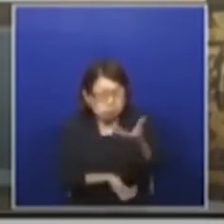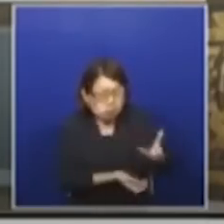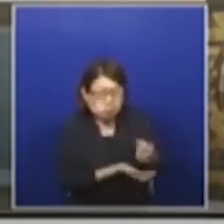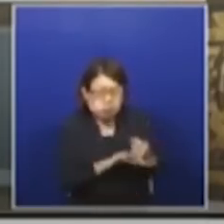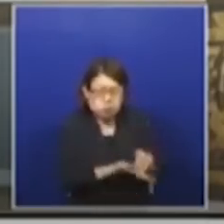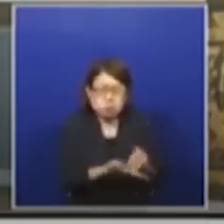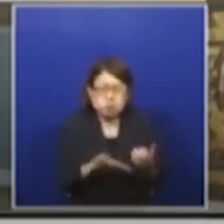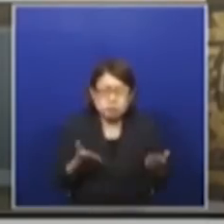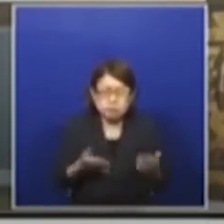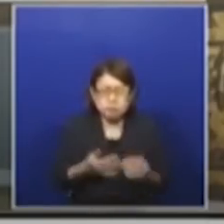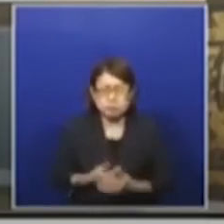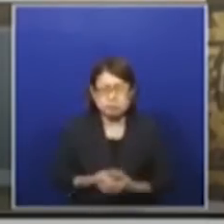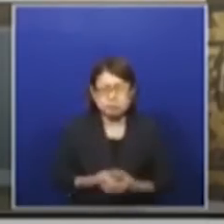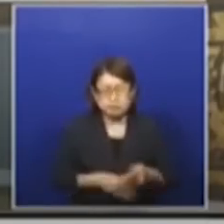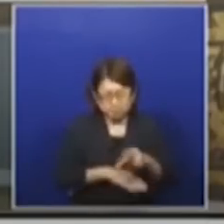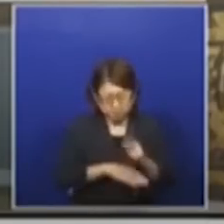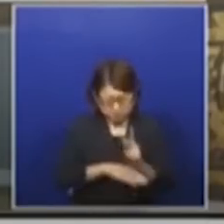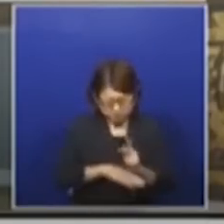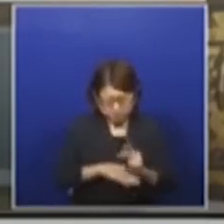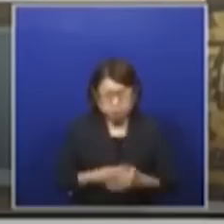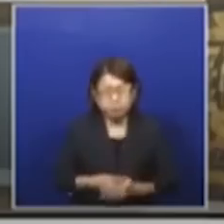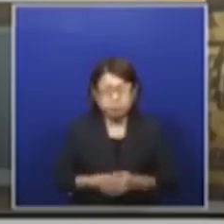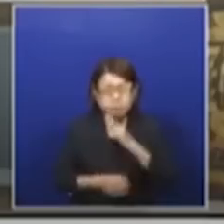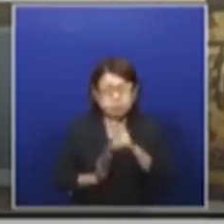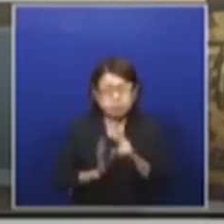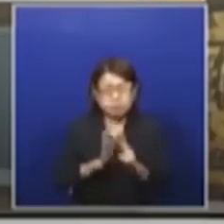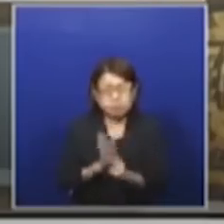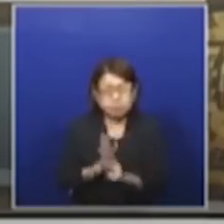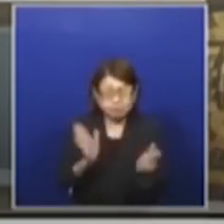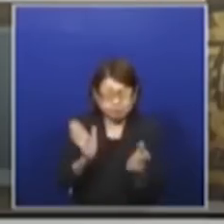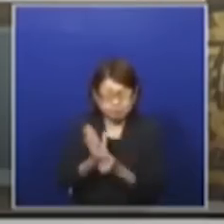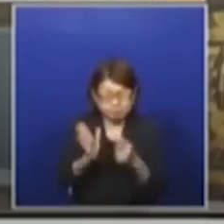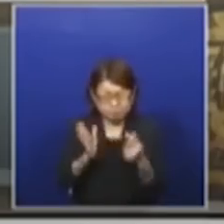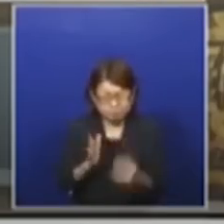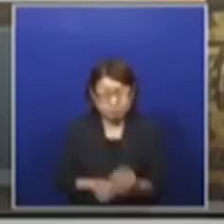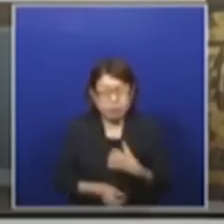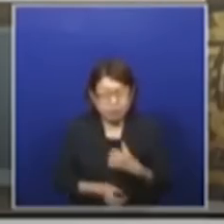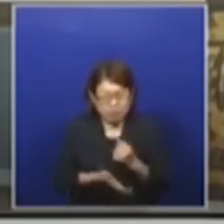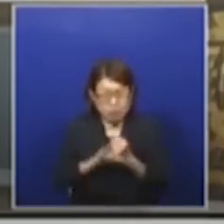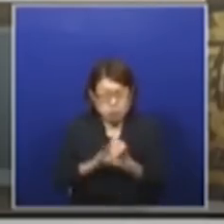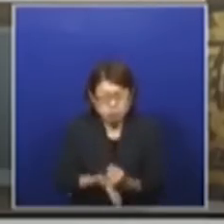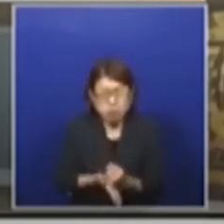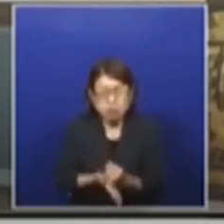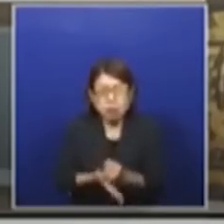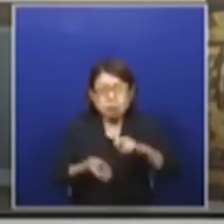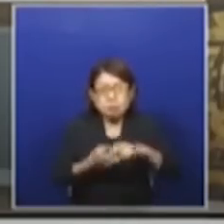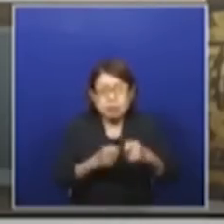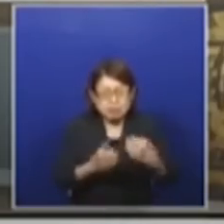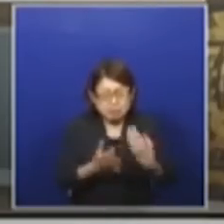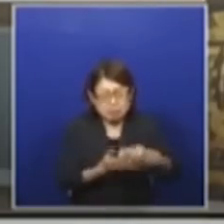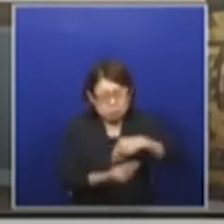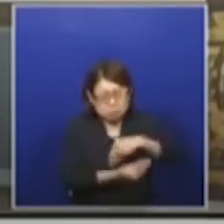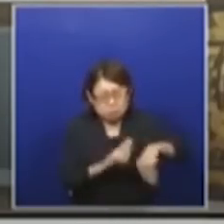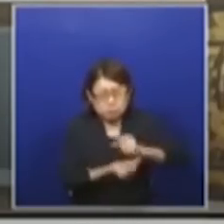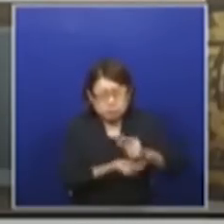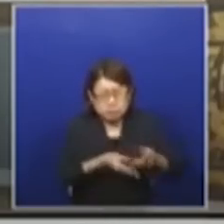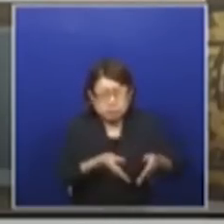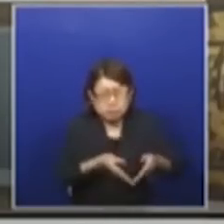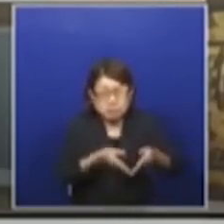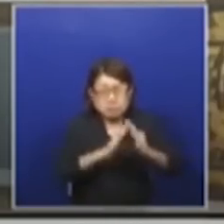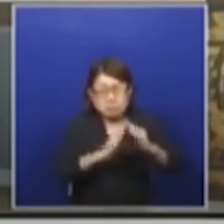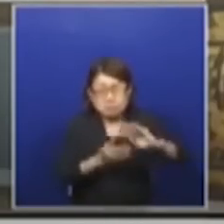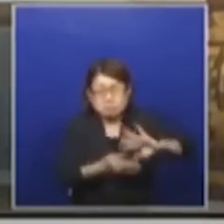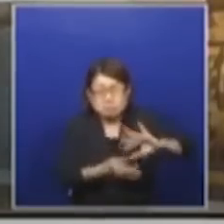ท่านประธานครับถ้ากฎหมายที่เขียนขึ้นเพื่อกู้วิกฤตเศรษฐกิจจากโควิดยังมีหน้าตาเป็นเช่นนี้แล้ว